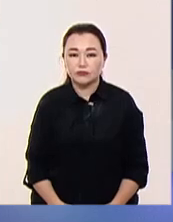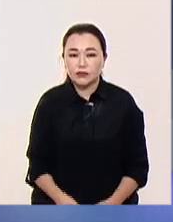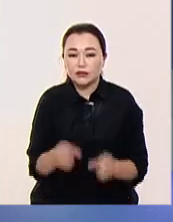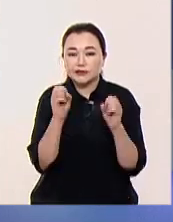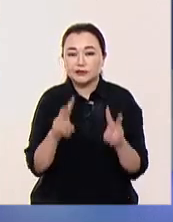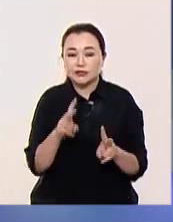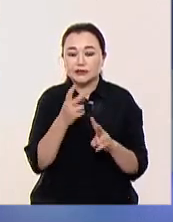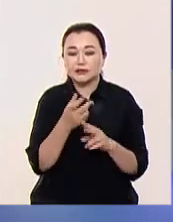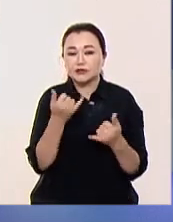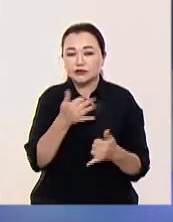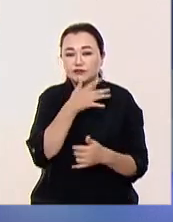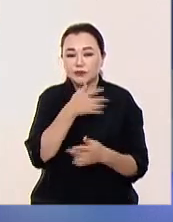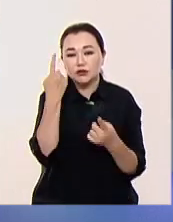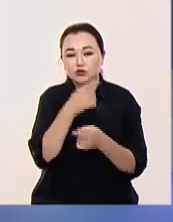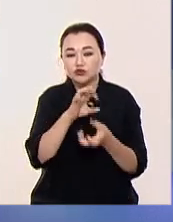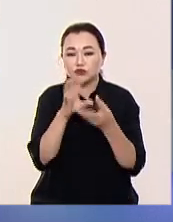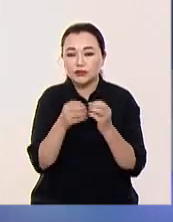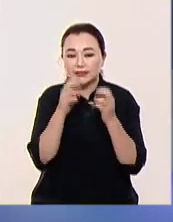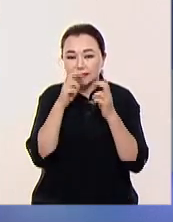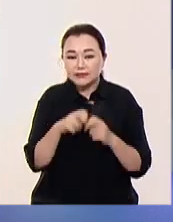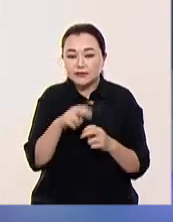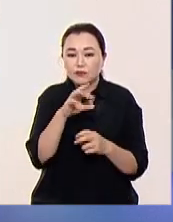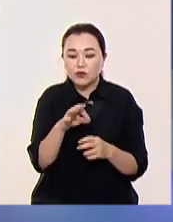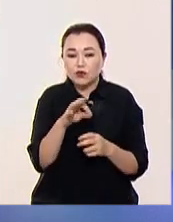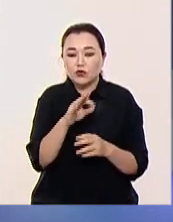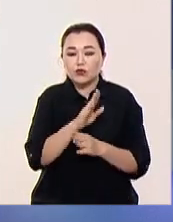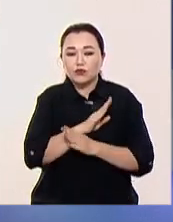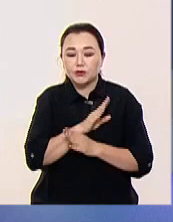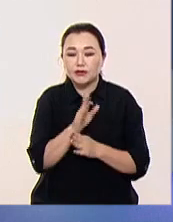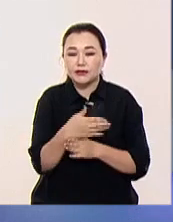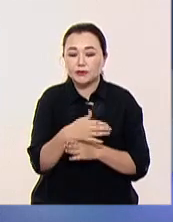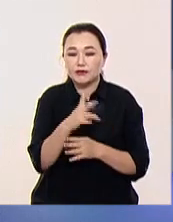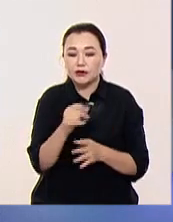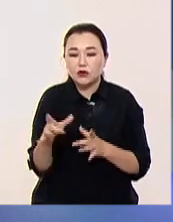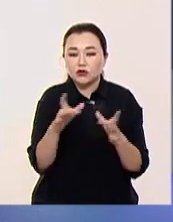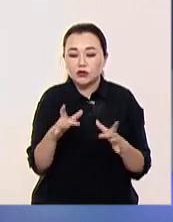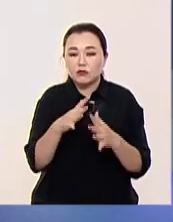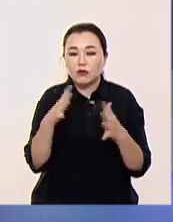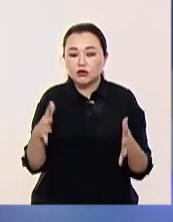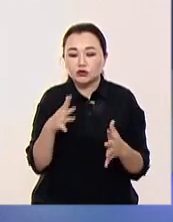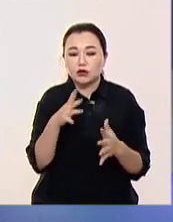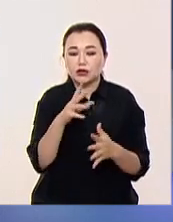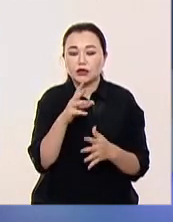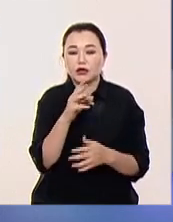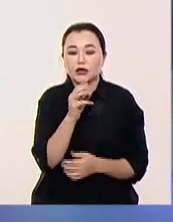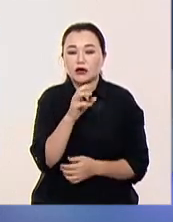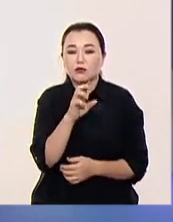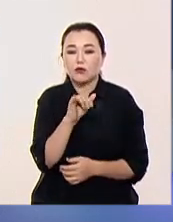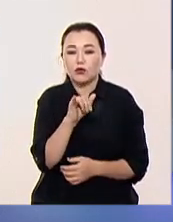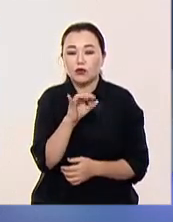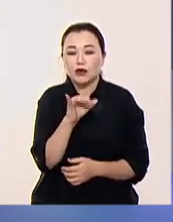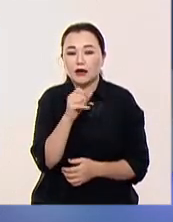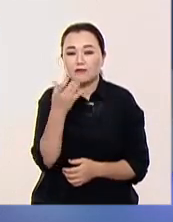А специалисты тем временем озвучили результаты исследований по замору рыбы на озере Большое Чебачье в Бурабае.